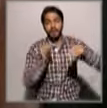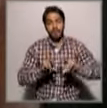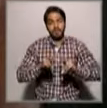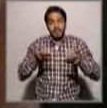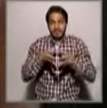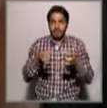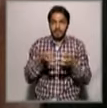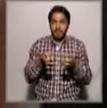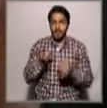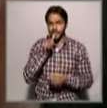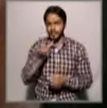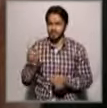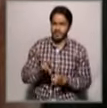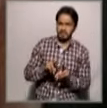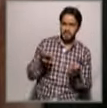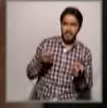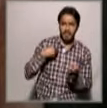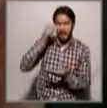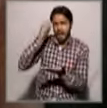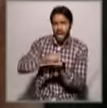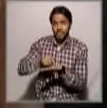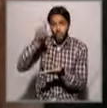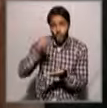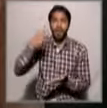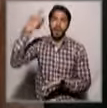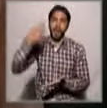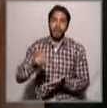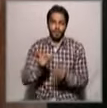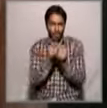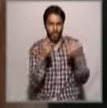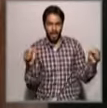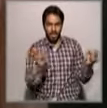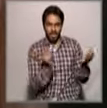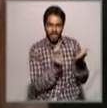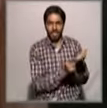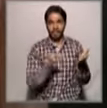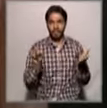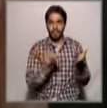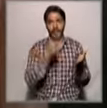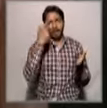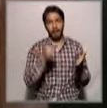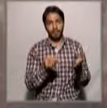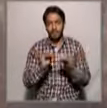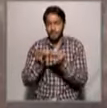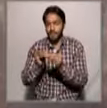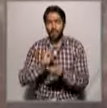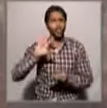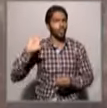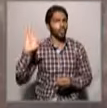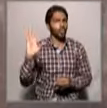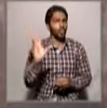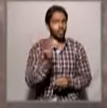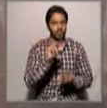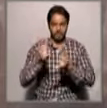أعرفش، لما بقعد أتكلم معاه يقول لك لا أنا حظك اليوم ده حرام الشديد. لكن الصفات المشتركة أنا هاخد بيها. هذا كلام غير صحيح